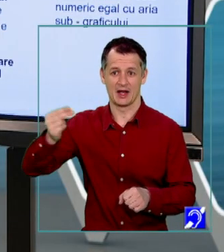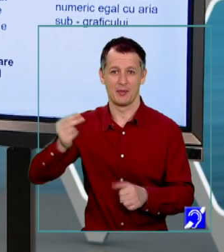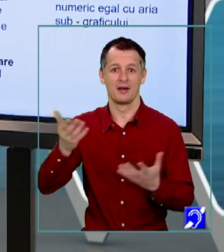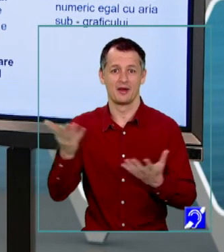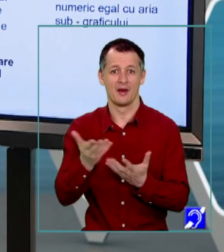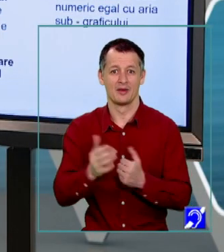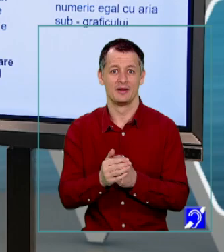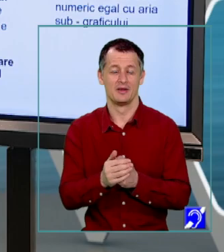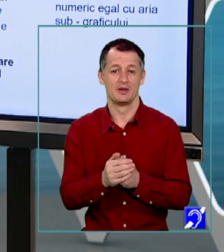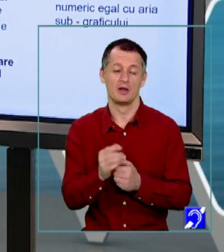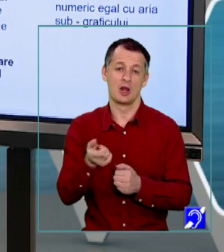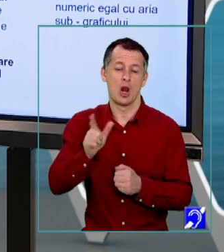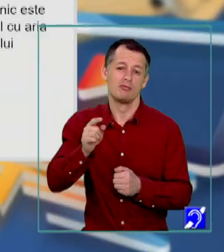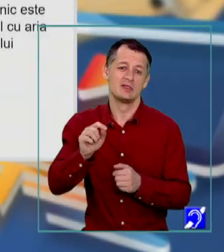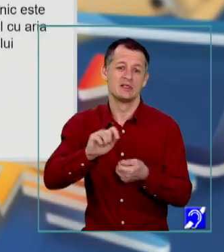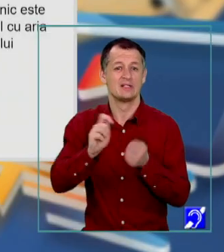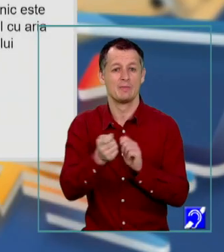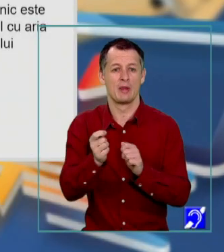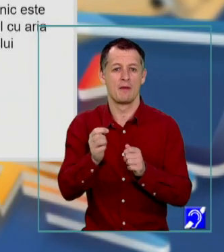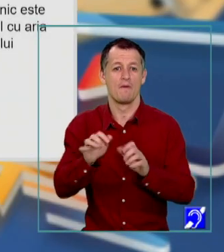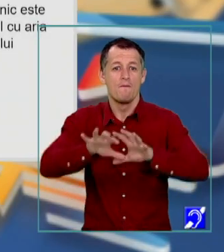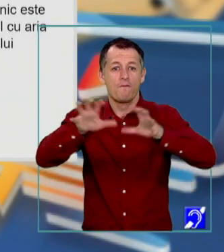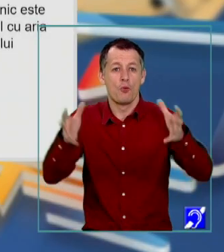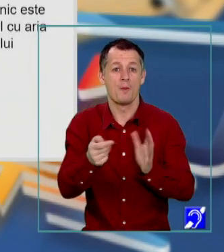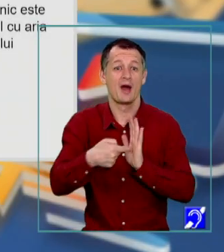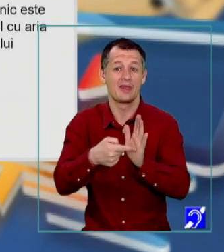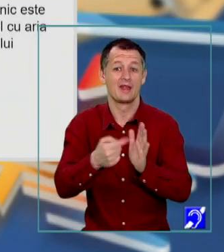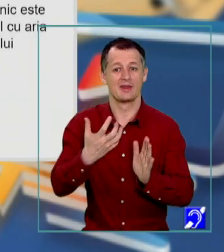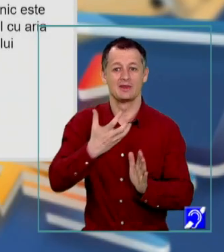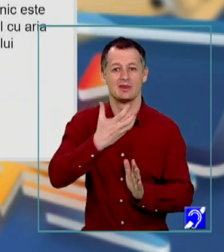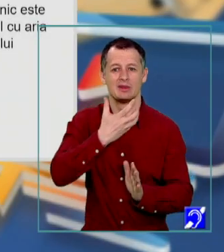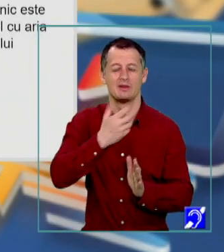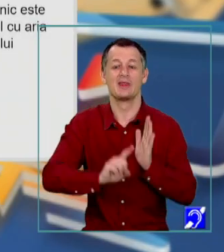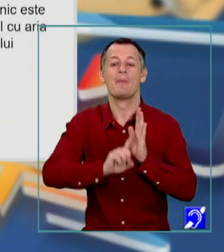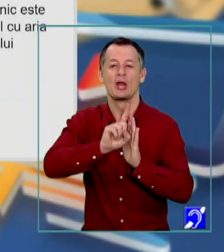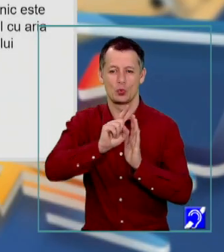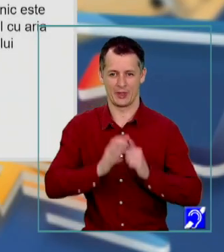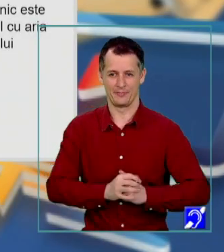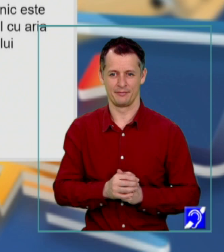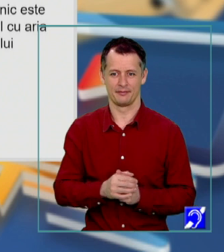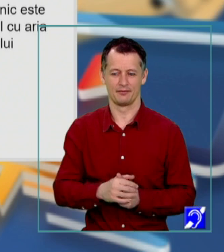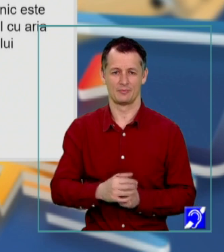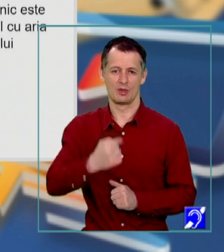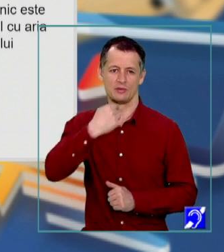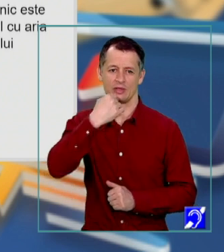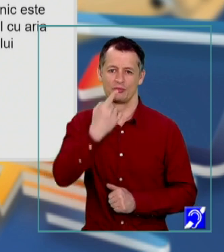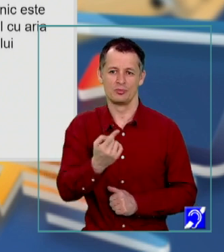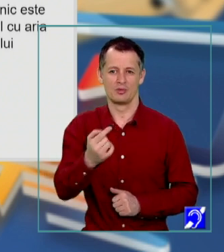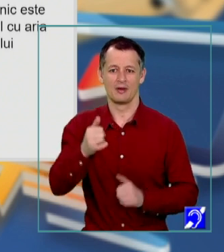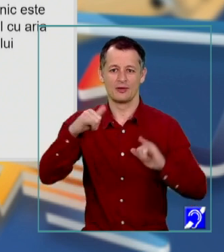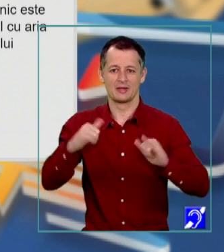volum, apare temperatura. Mă voi referi la cazul de față în care